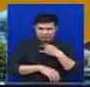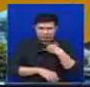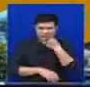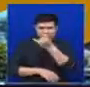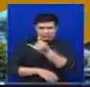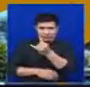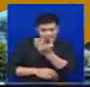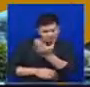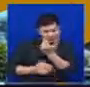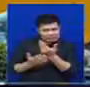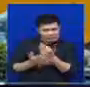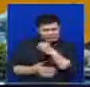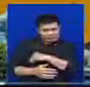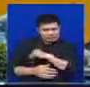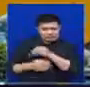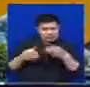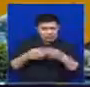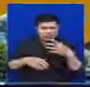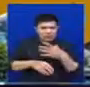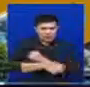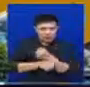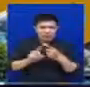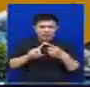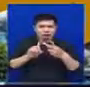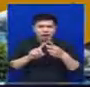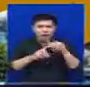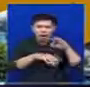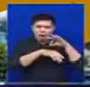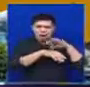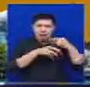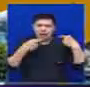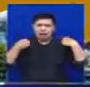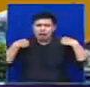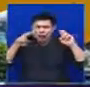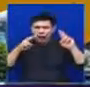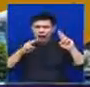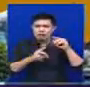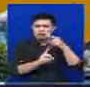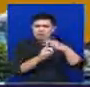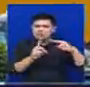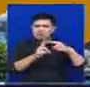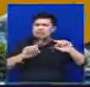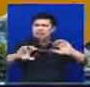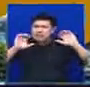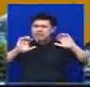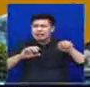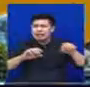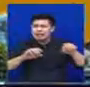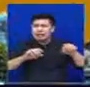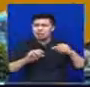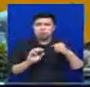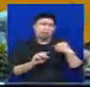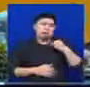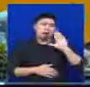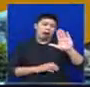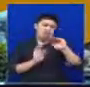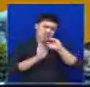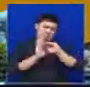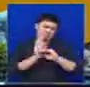เองหรือผู้อื่นพรรคการเมืองรวมทั้งการแต่งตั้งข้าราชการหรือรัฐวิสาหกิจก็ยังมีข้อห้ามไว้ชัดเจนด้วย